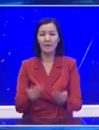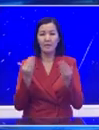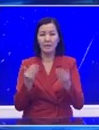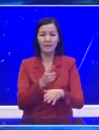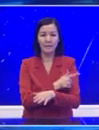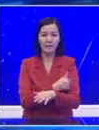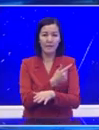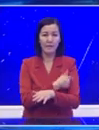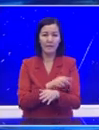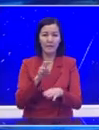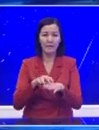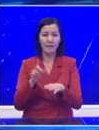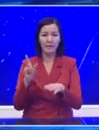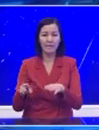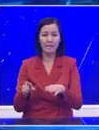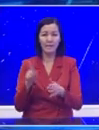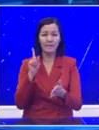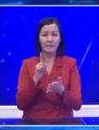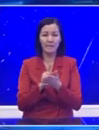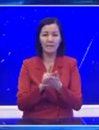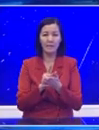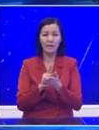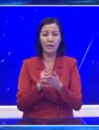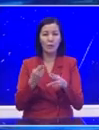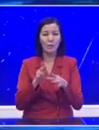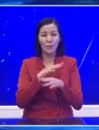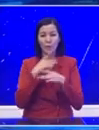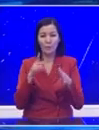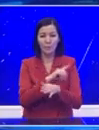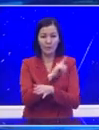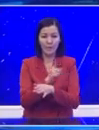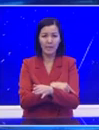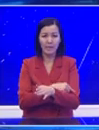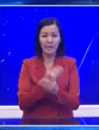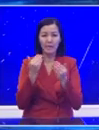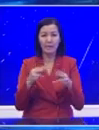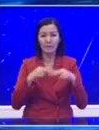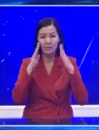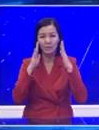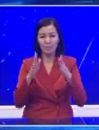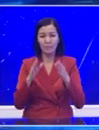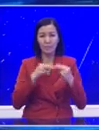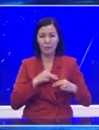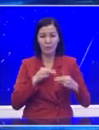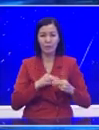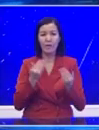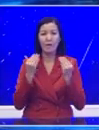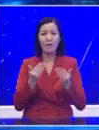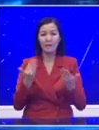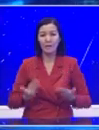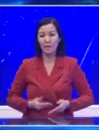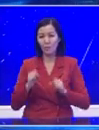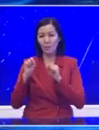Қазір дәрігерлердің міндеті екі еселенген тұс. Олар тәж вирусына қарсы сауысқаннан сақ жұмыс істеуде. Адам өмірі үшін күресіп